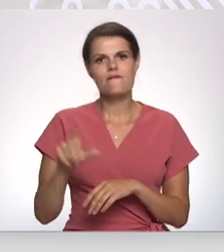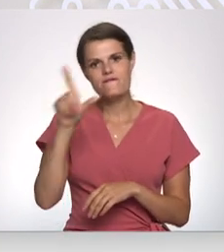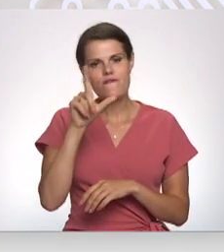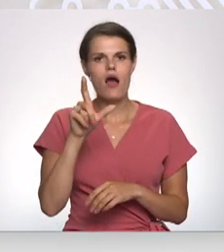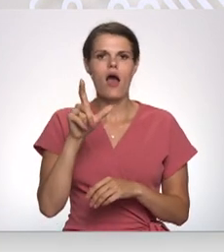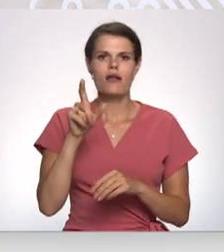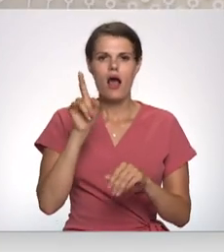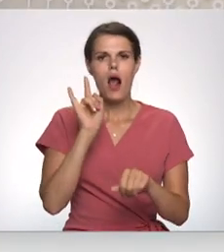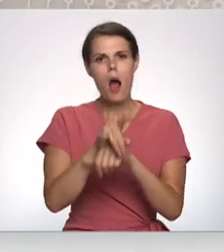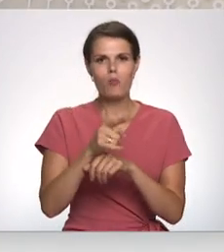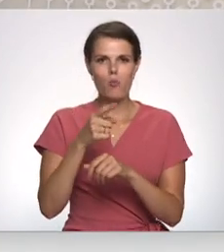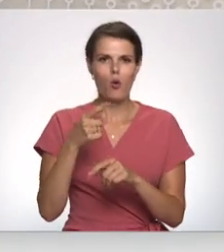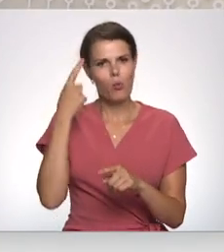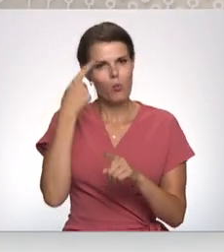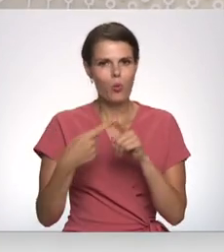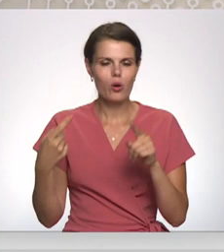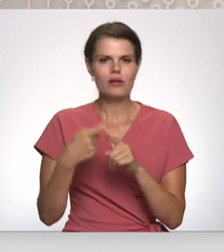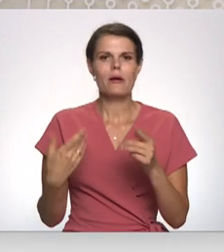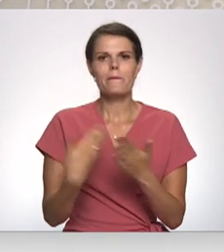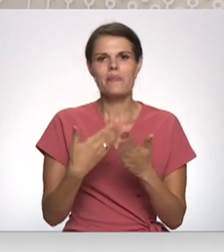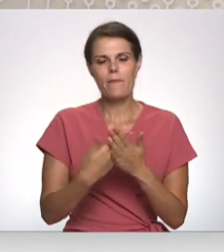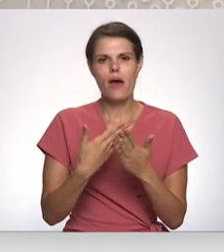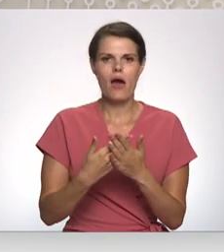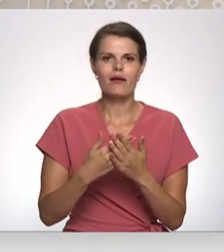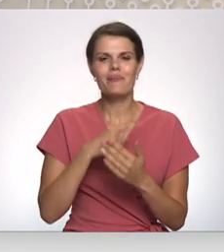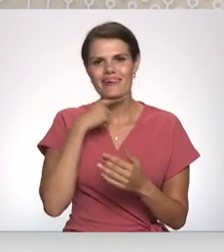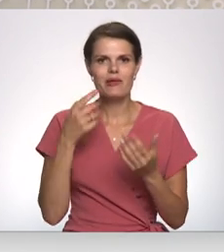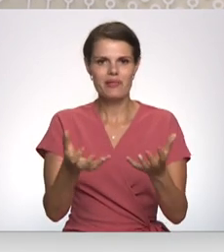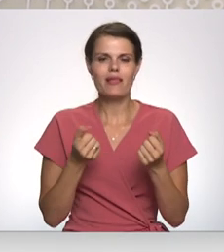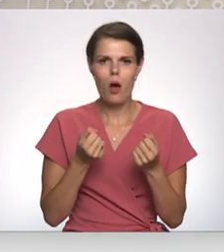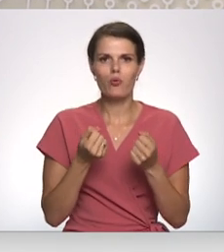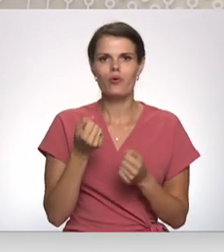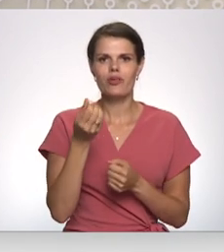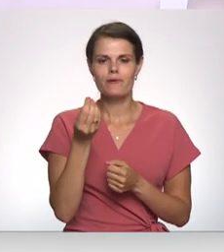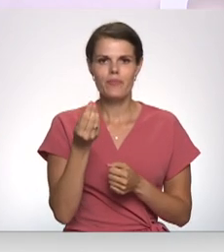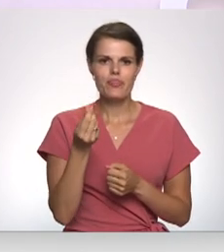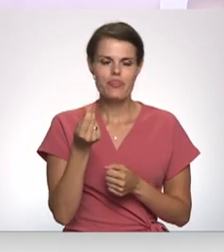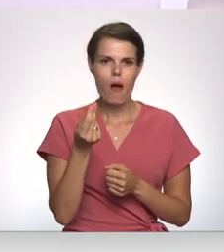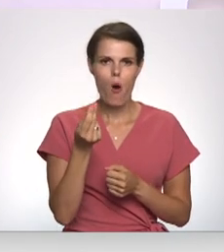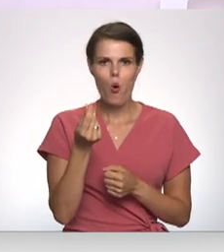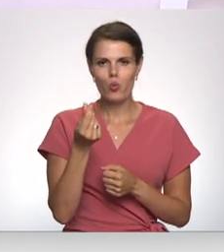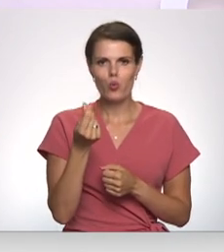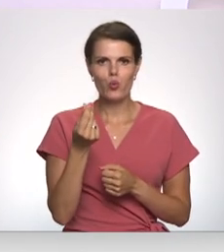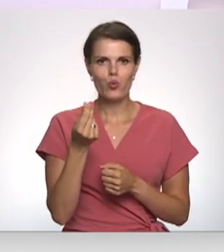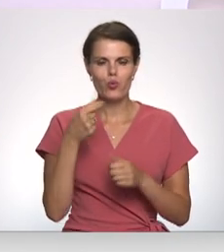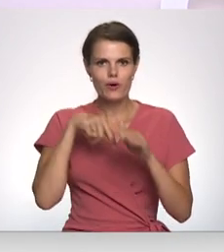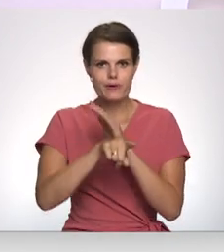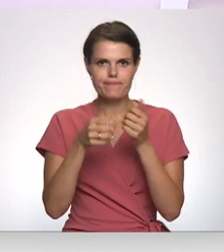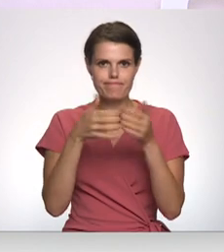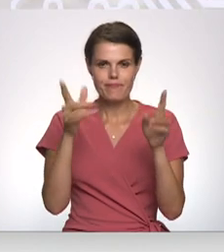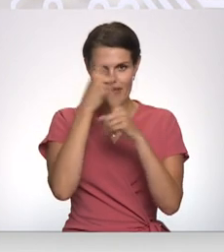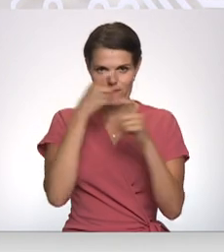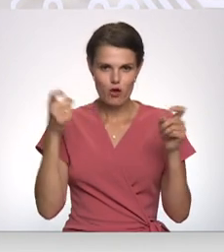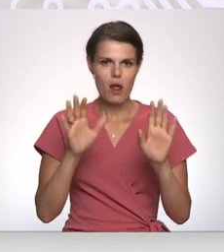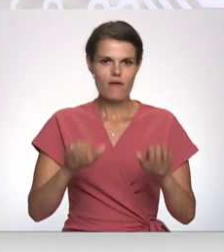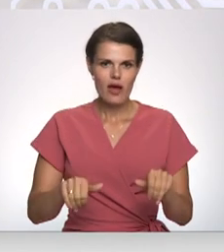šo apmuļķošanas metodi. Mēķis ir iegūt finanšu līdzekļiem piesaistīto